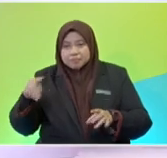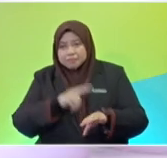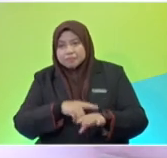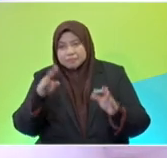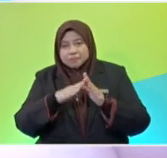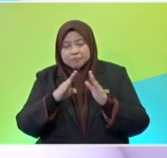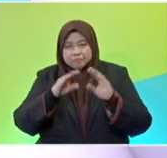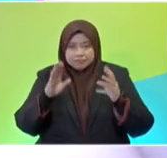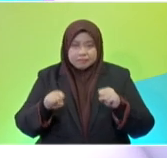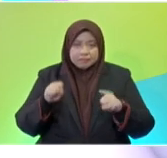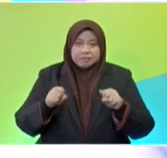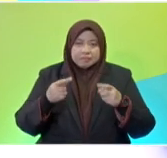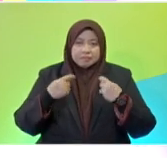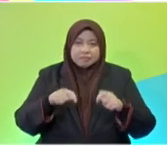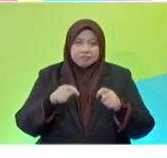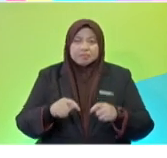kawan-kawan